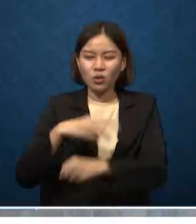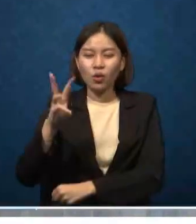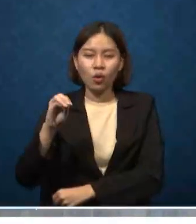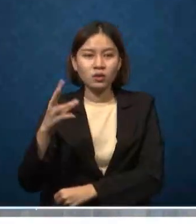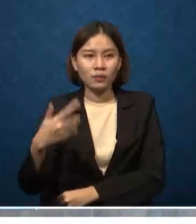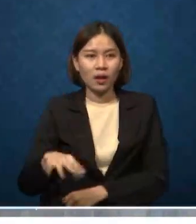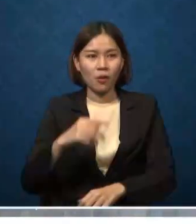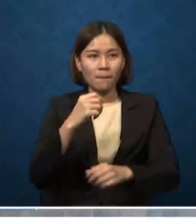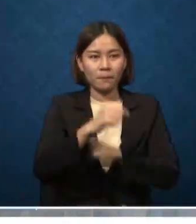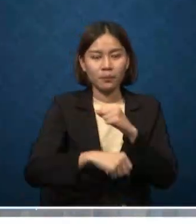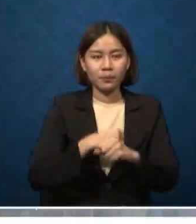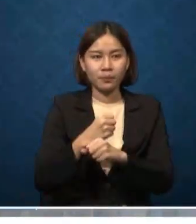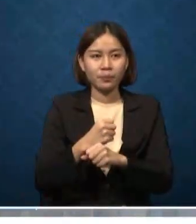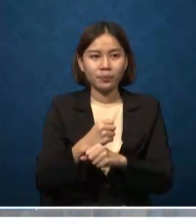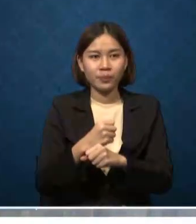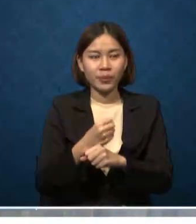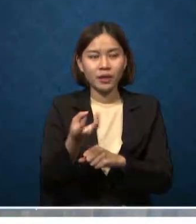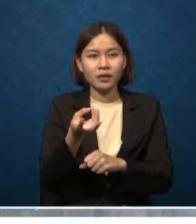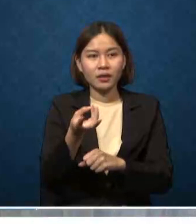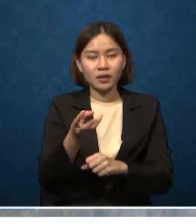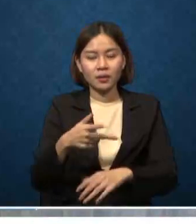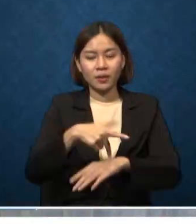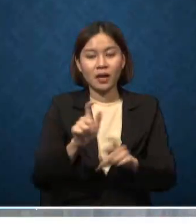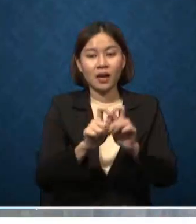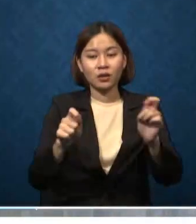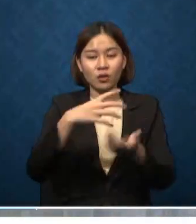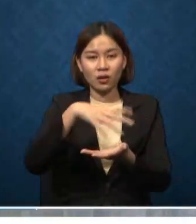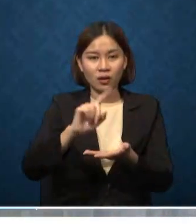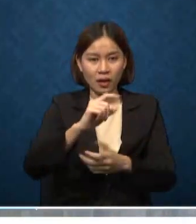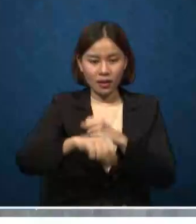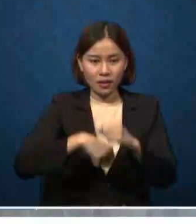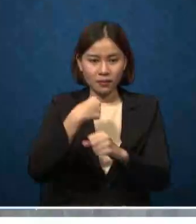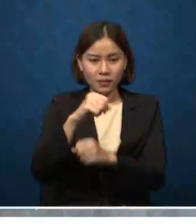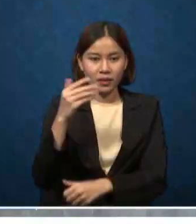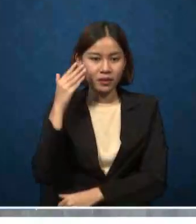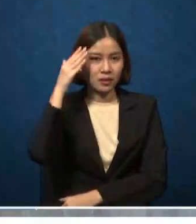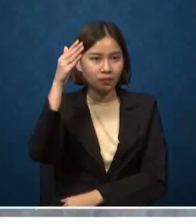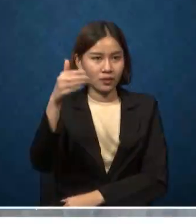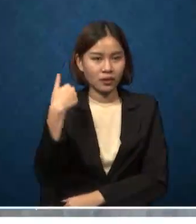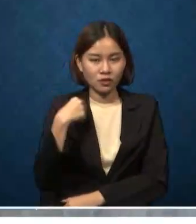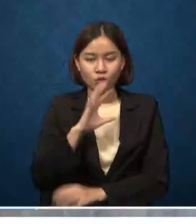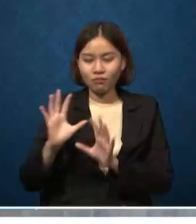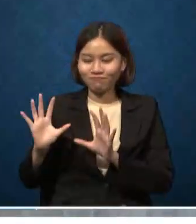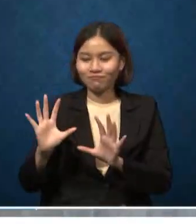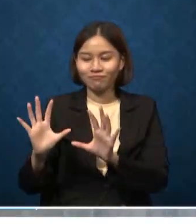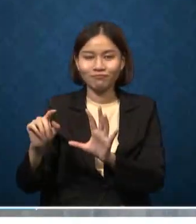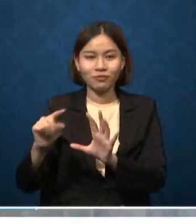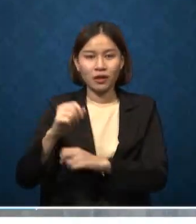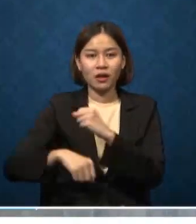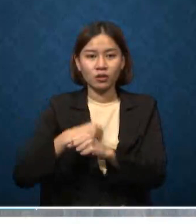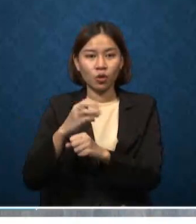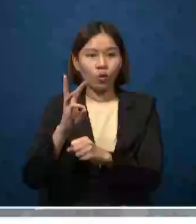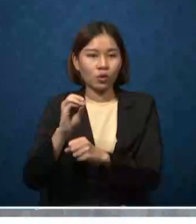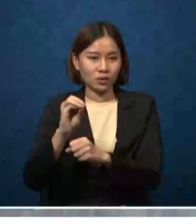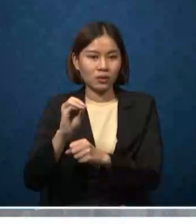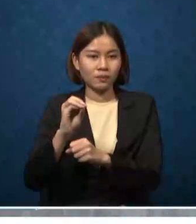ปีที่ท่านรองประธานพูดถึงอ่ะท่านท่านประธานต้องพูดถึงอีก 10กว่าปีเท่านั้นน่ะเดินมา 10คน60กว่าขึ้นไป 3